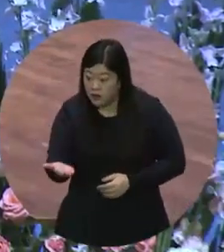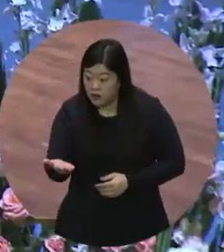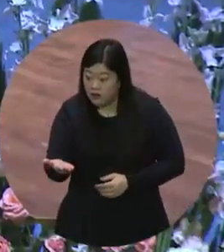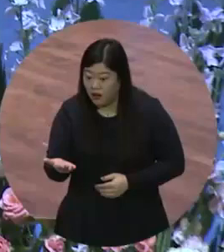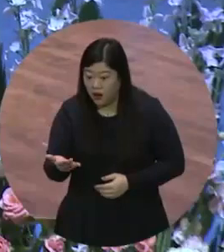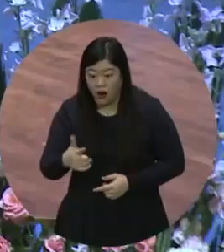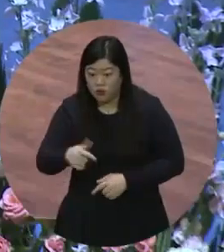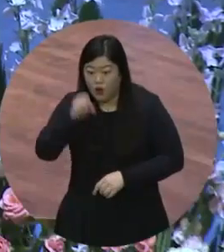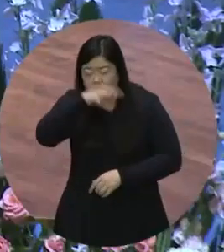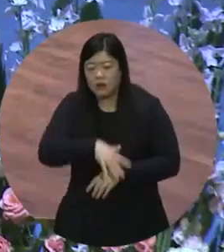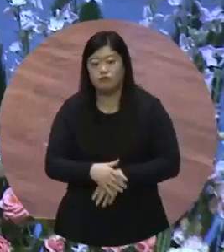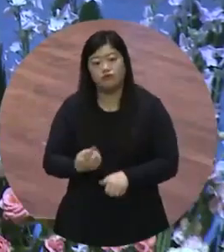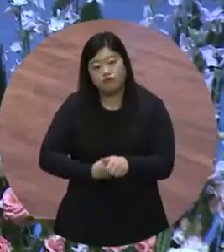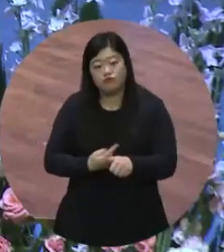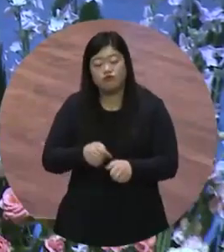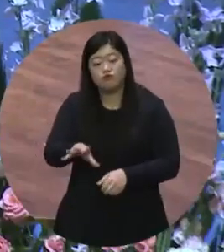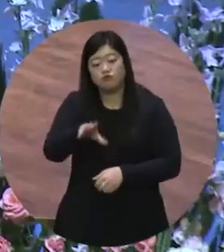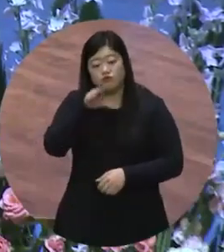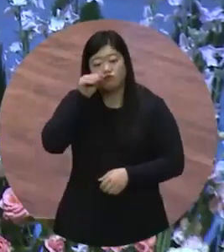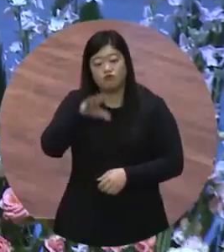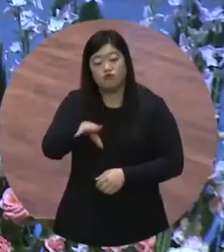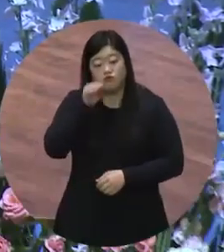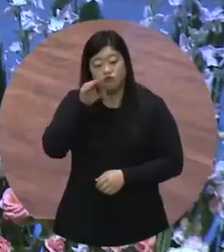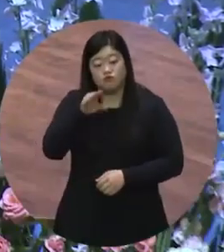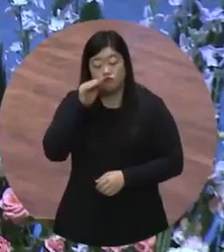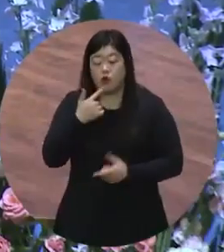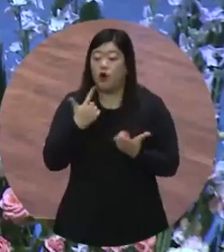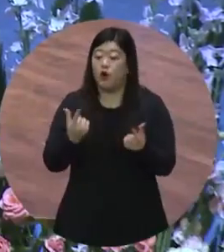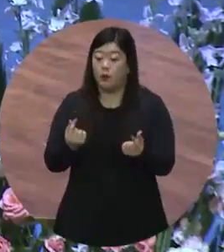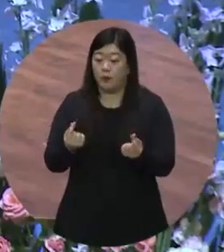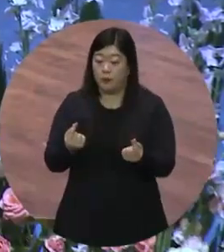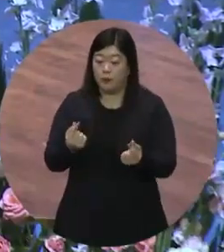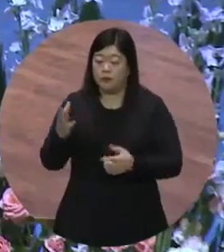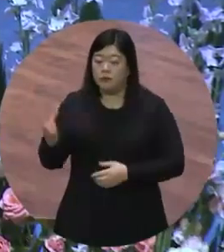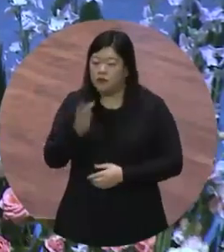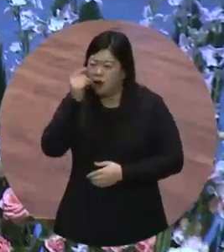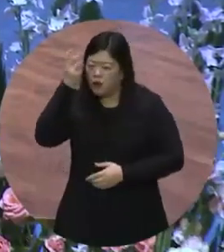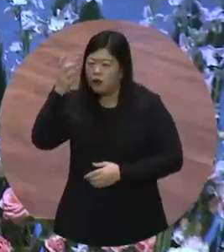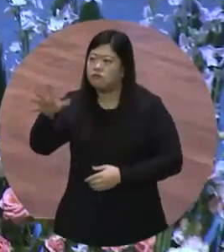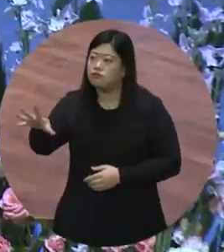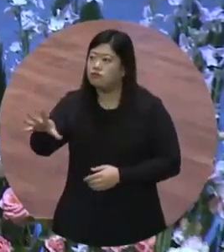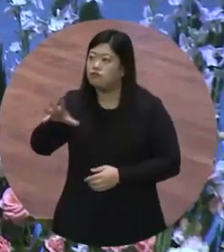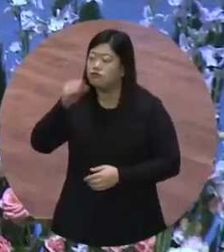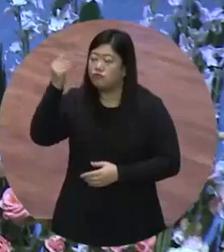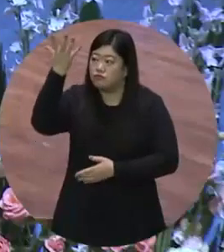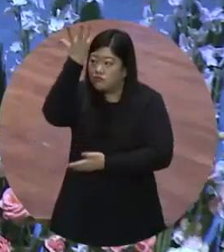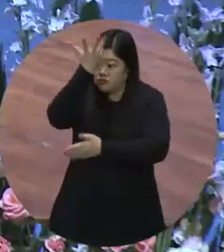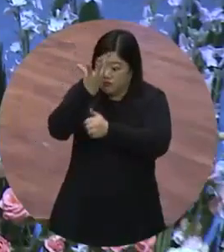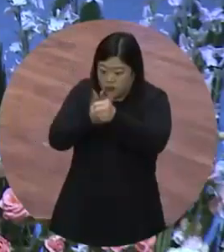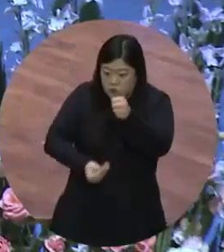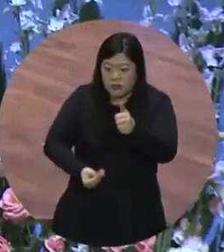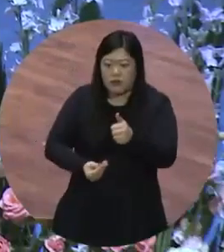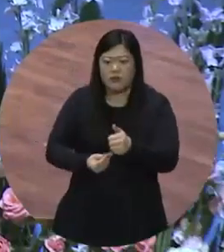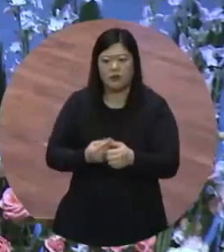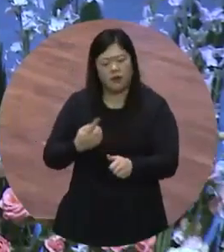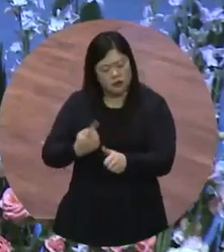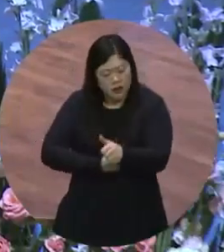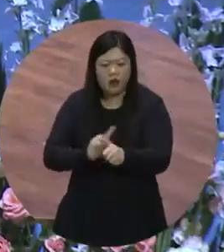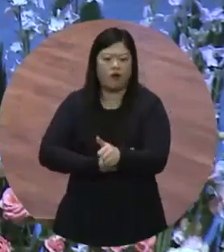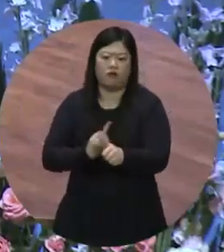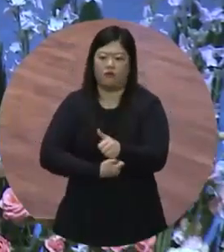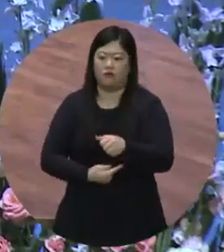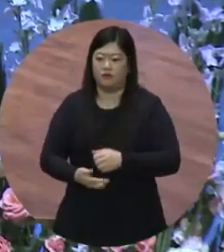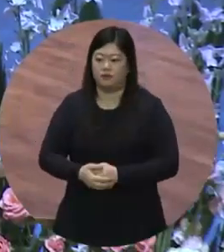우리가 숨을 제대로 쉬어야 건강한 것처럼 우리 영적인 삶은 성령과 제대로